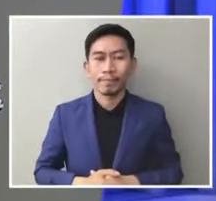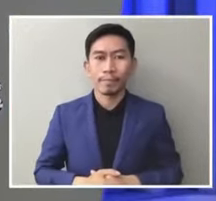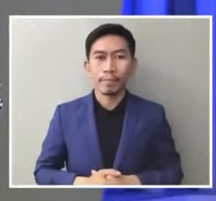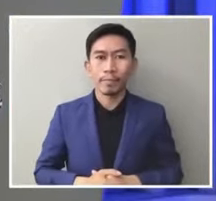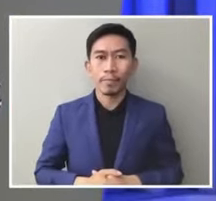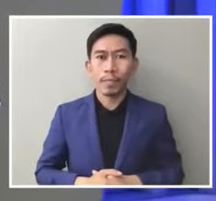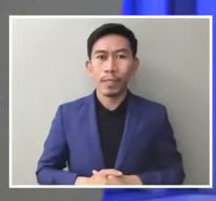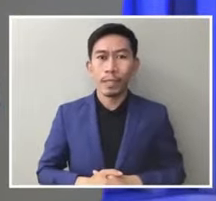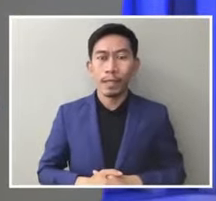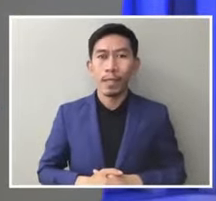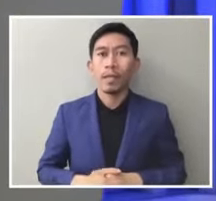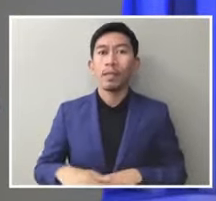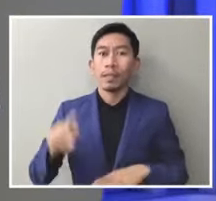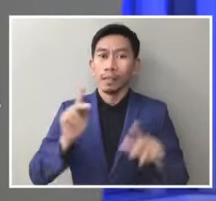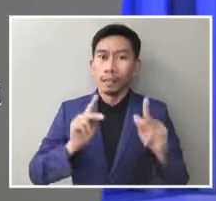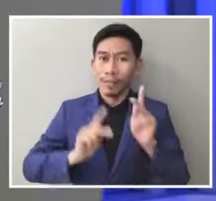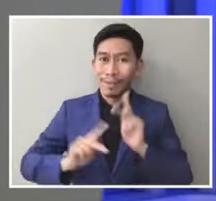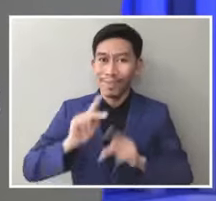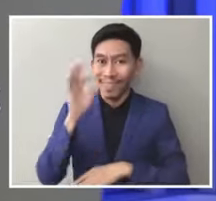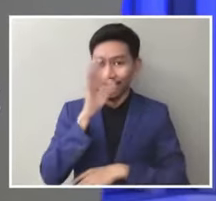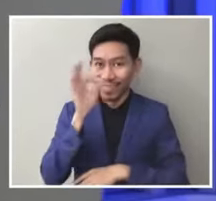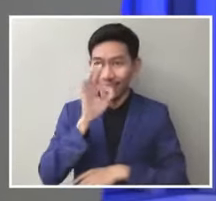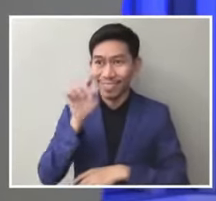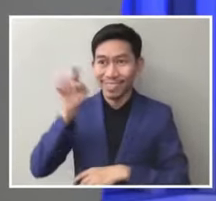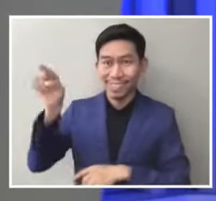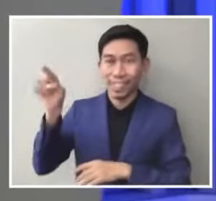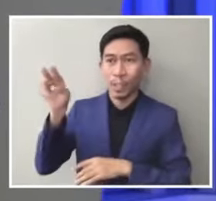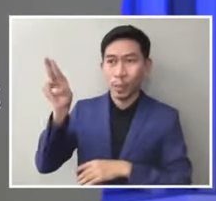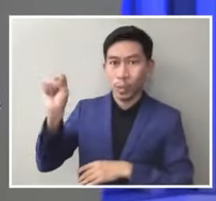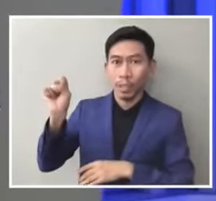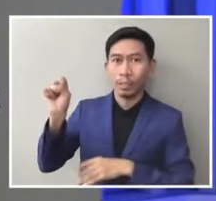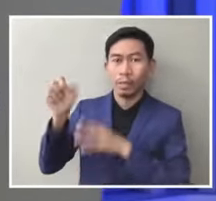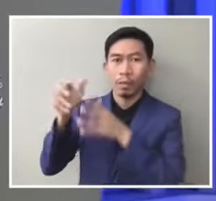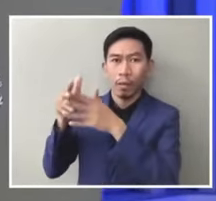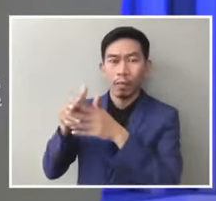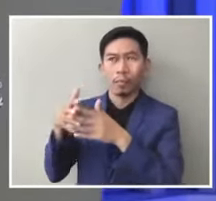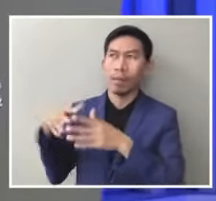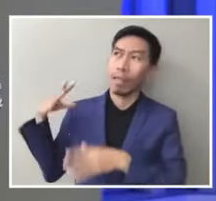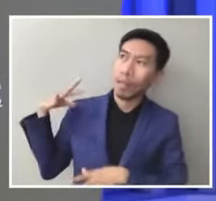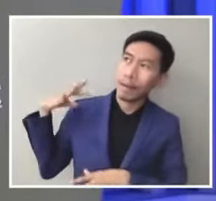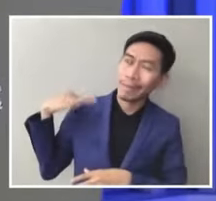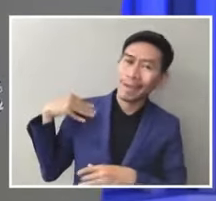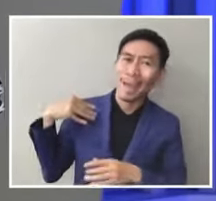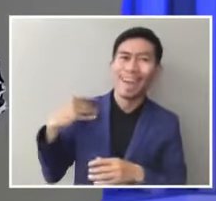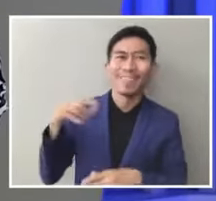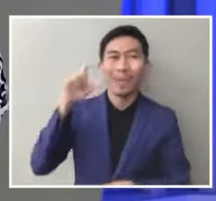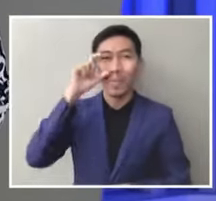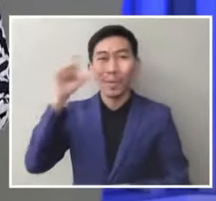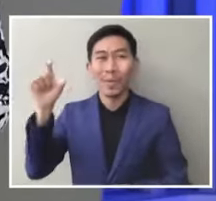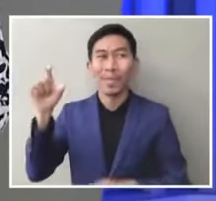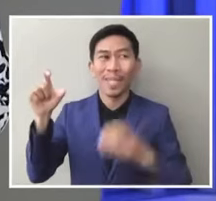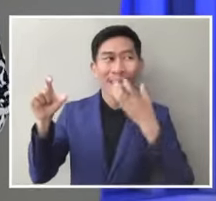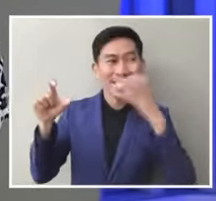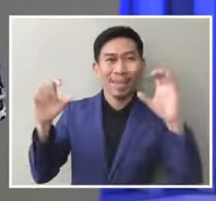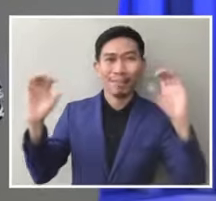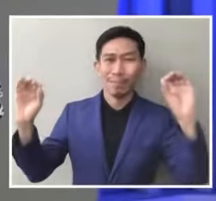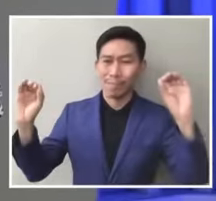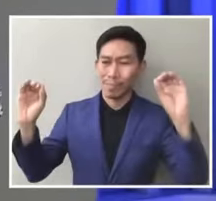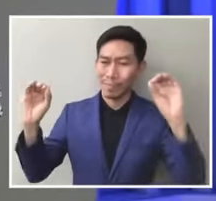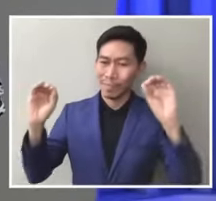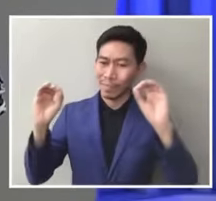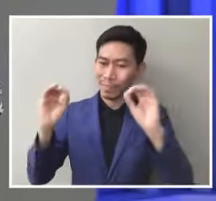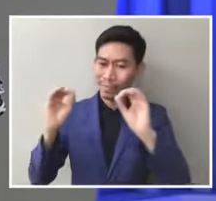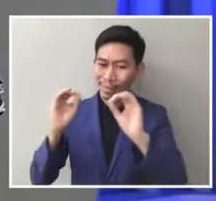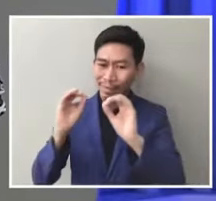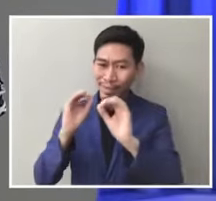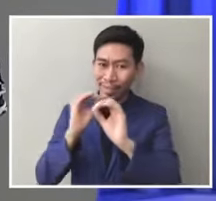Inabangan ng maraming Pinoy sa Amerika ang pambihirang solar eclipse, lalo't matatagalan pa bago nila